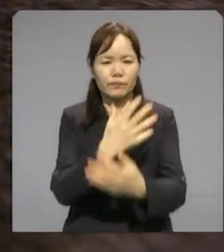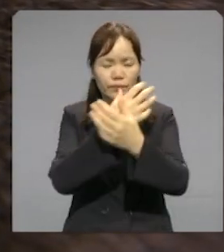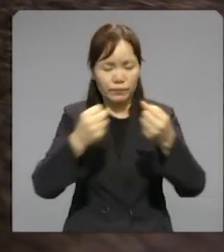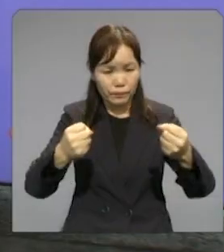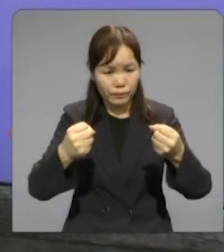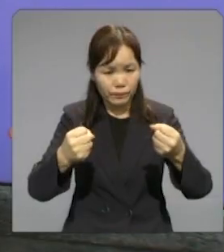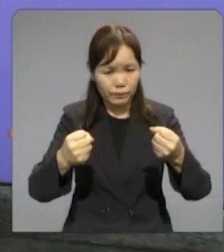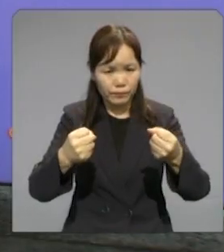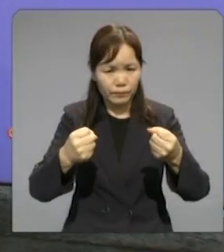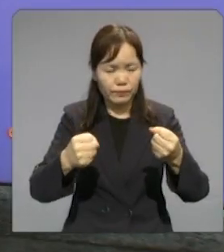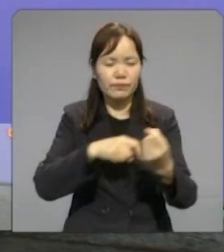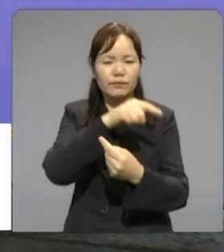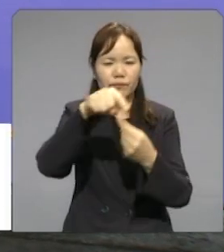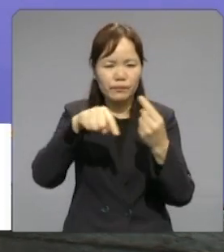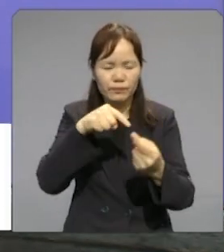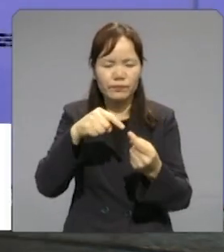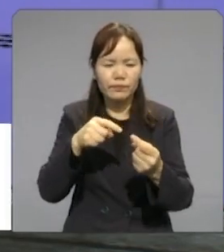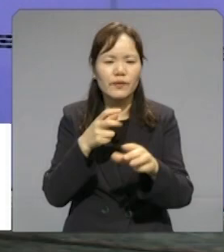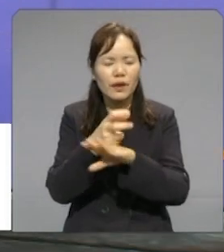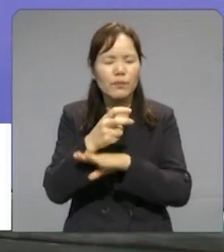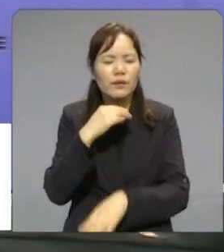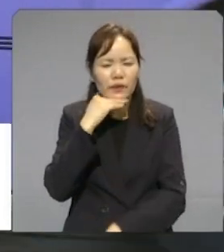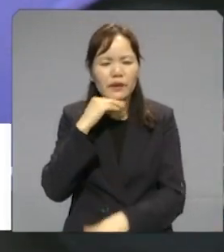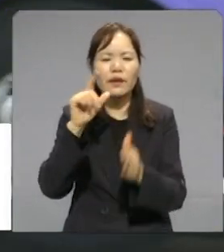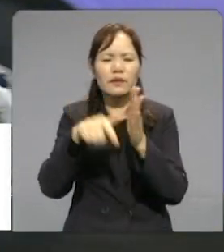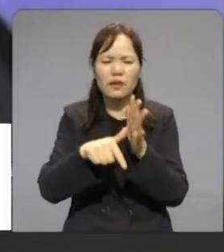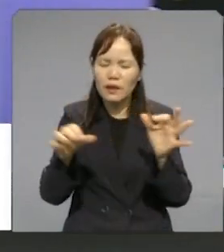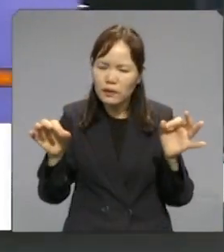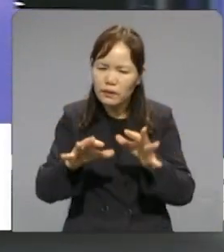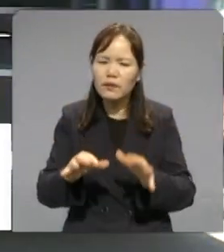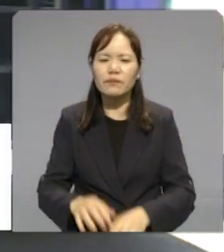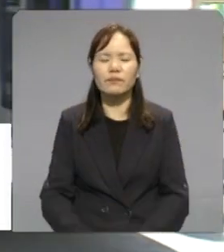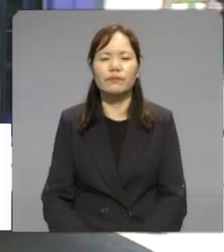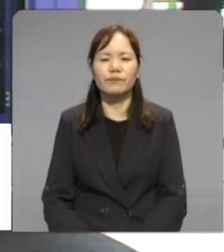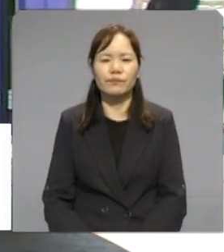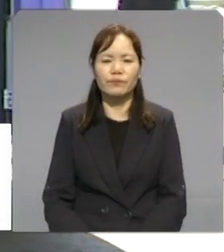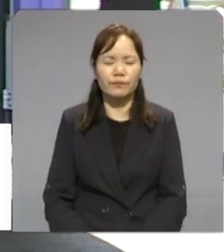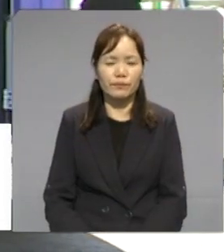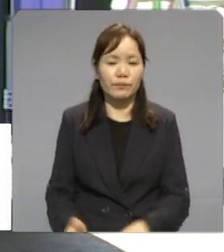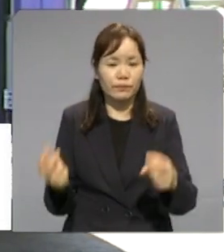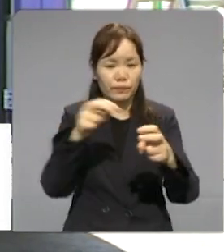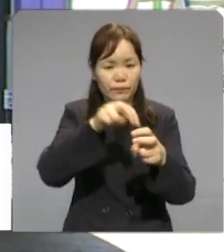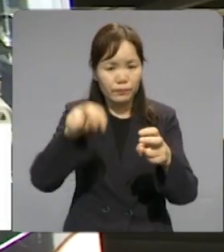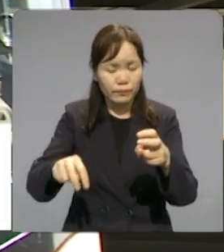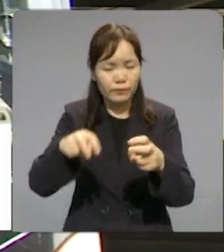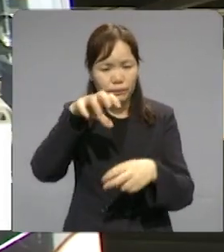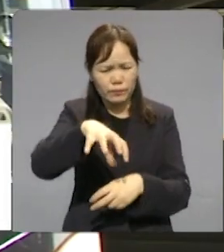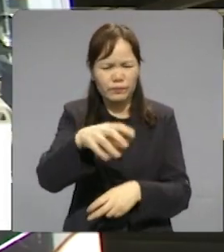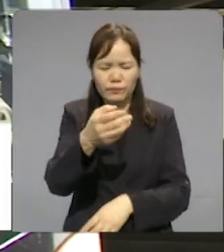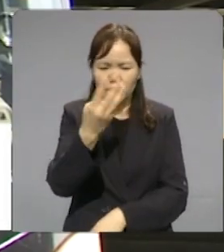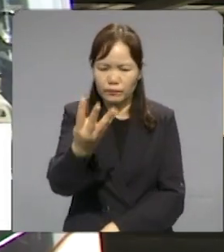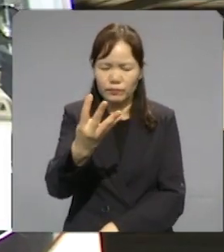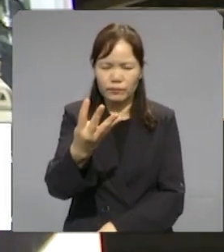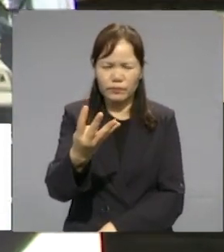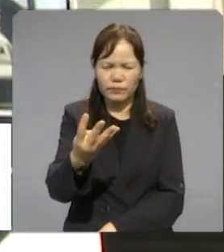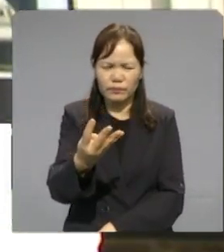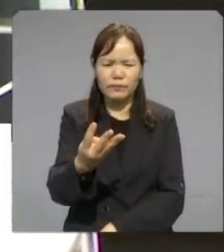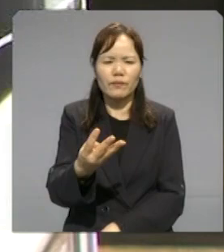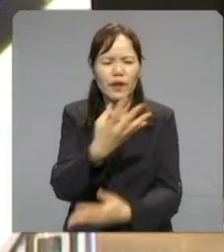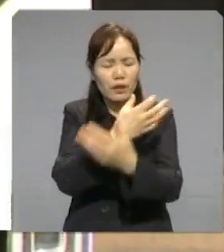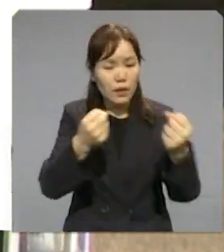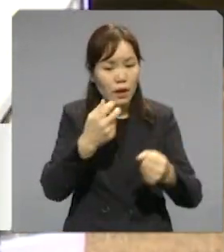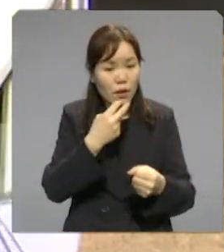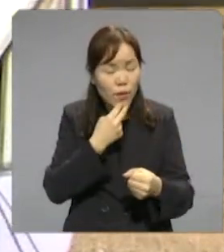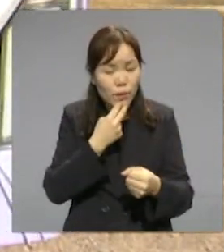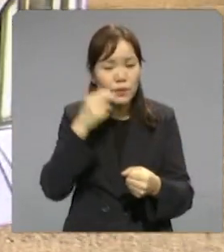예약제로 운행되는 만큼 버스 대기 시간이 짧습니다. 경유하는 정류장도 네 곳으로 적고 예약이 없는 정류장은